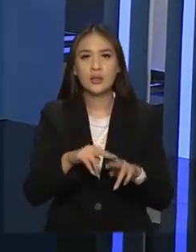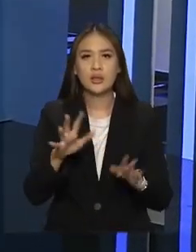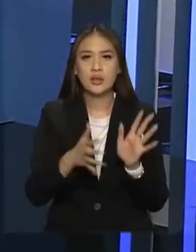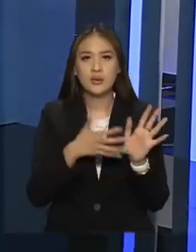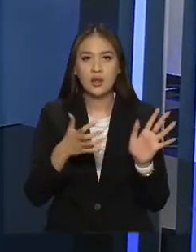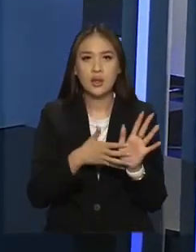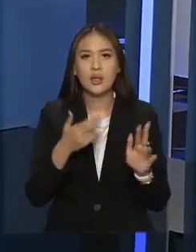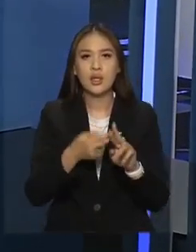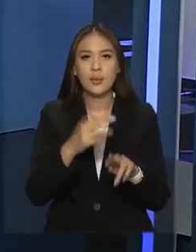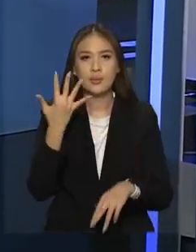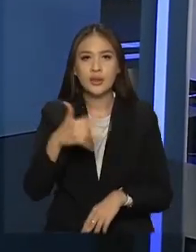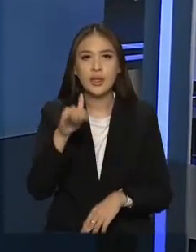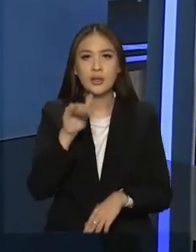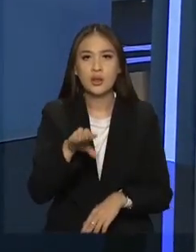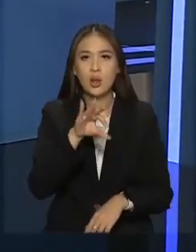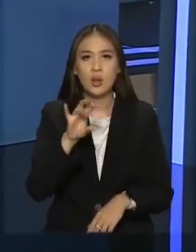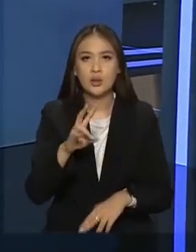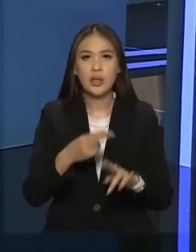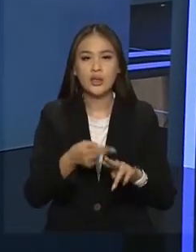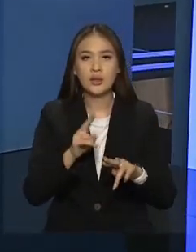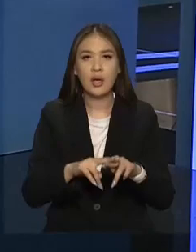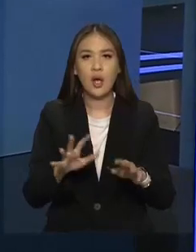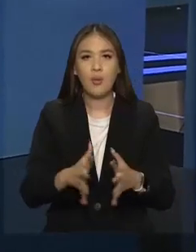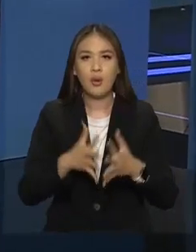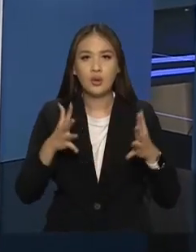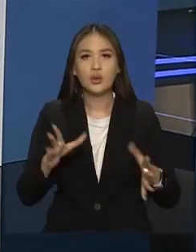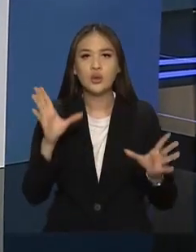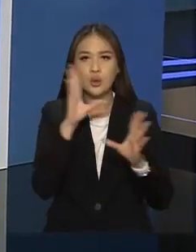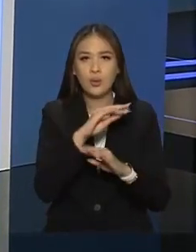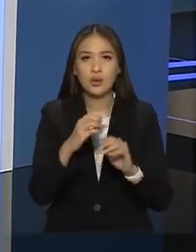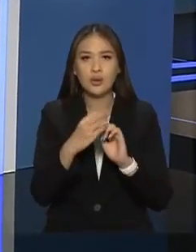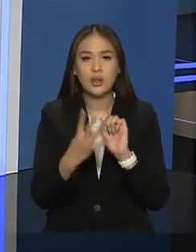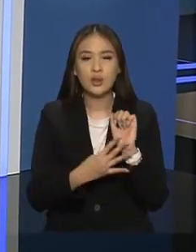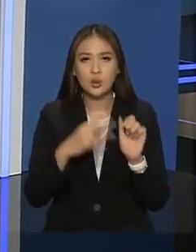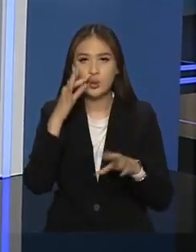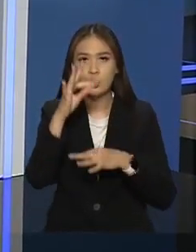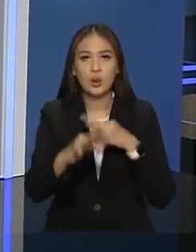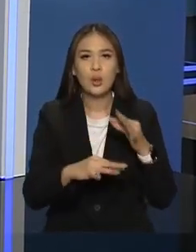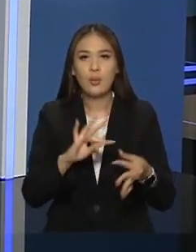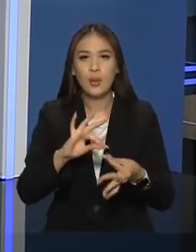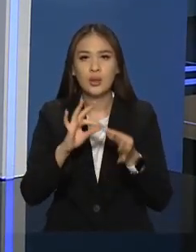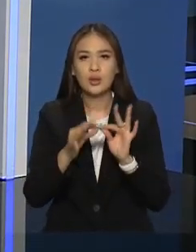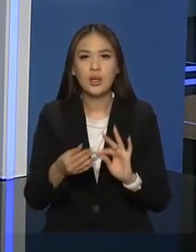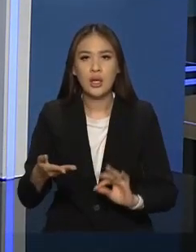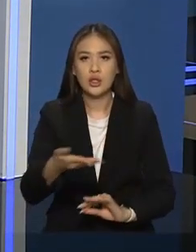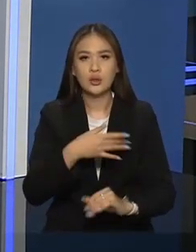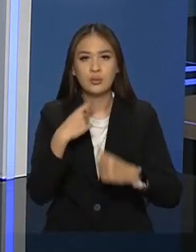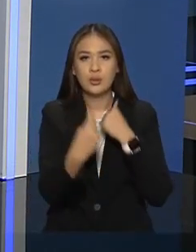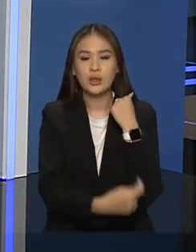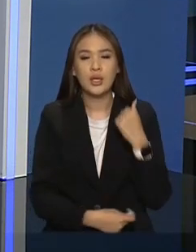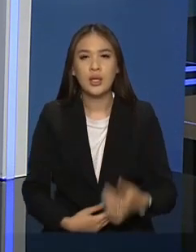запаса составляет 50 тысяч тонн этого объема должно хватить на 19 суток Подробности в нашем